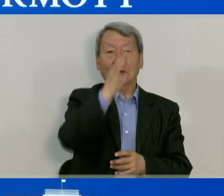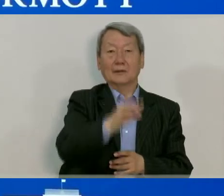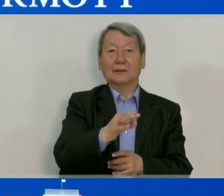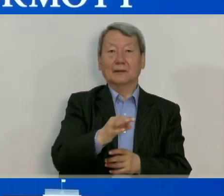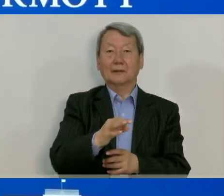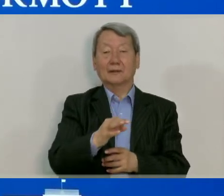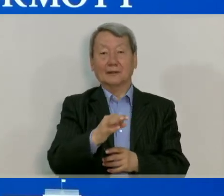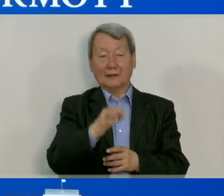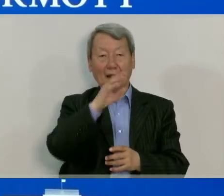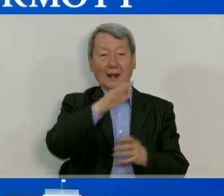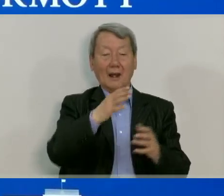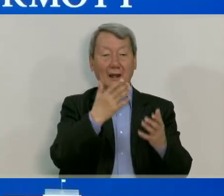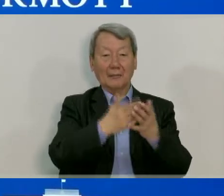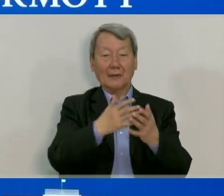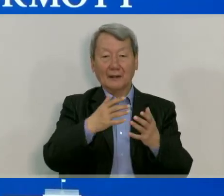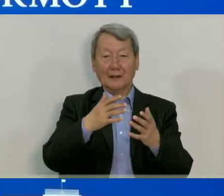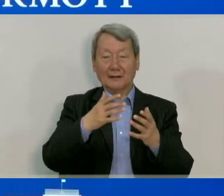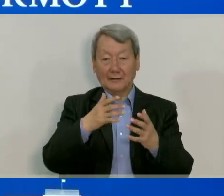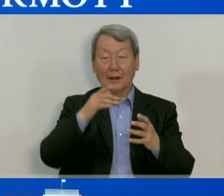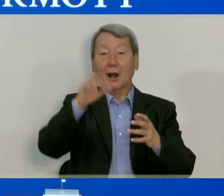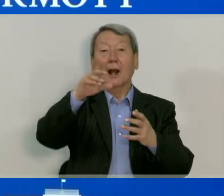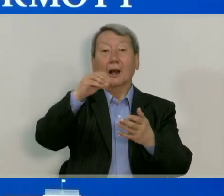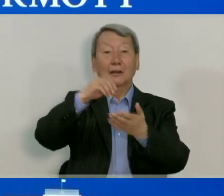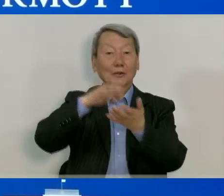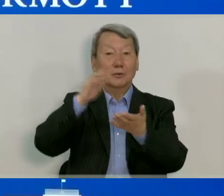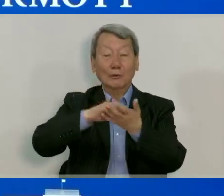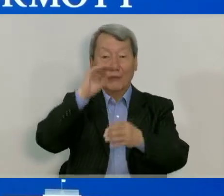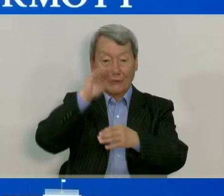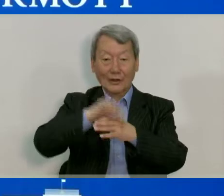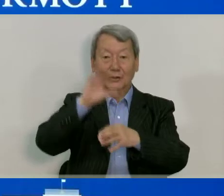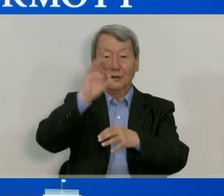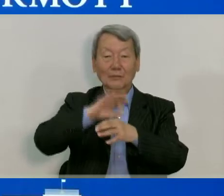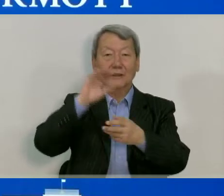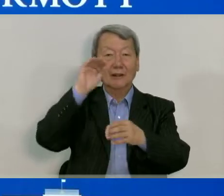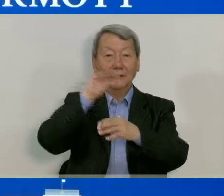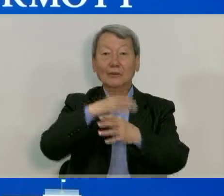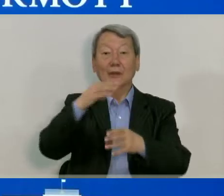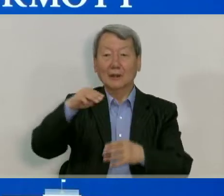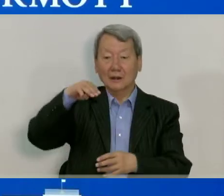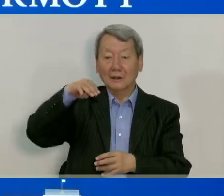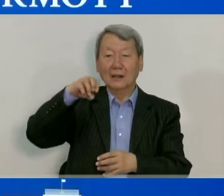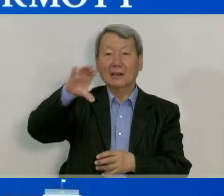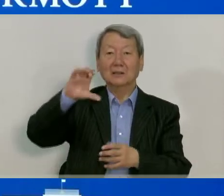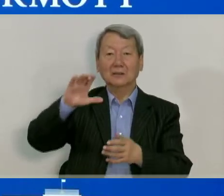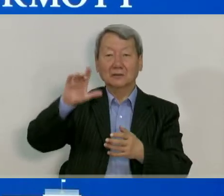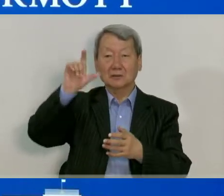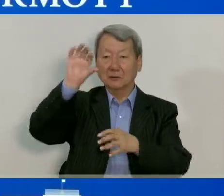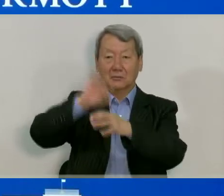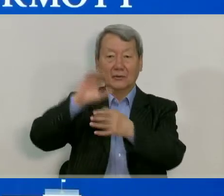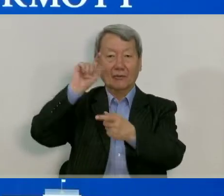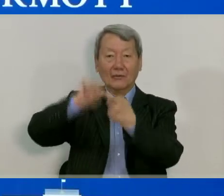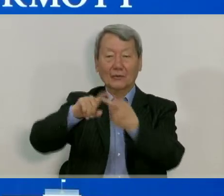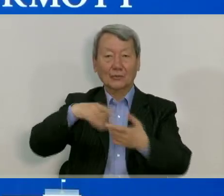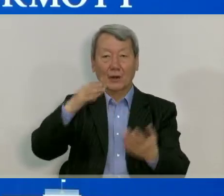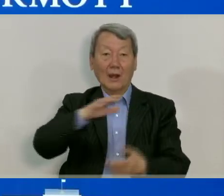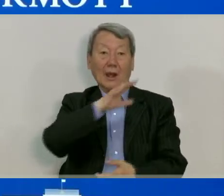2,4. Не зарегистрировано случаи в Таласской области. В Высокольской области